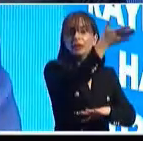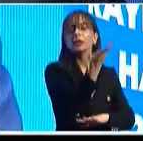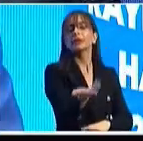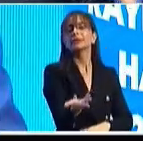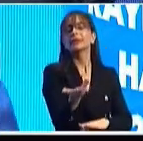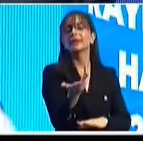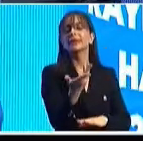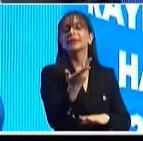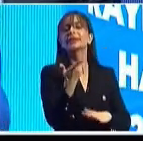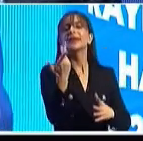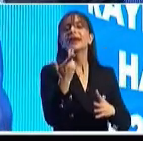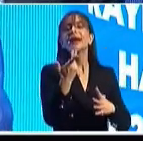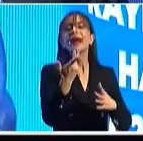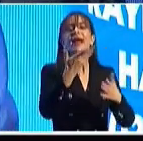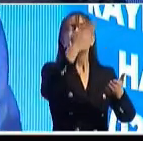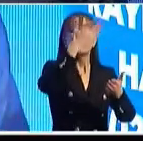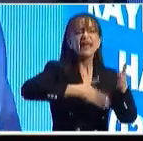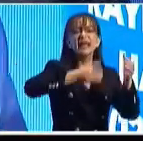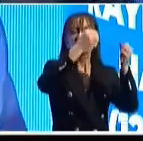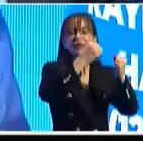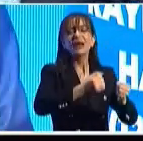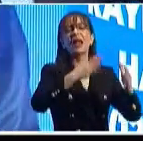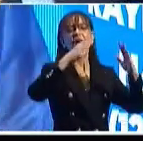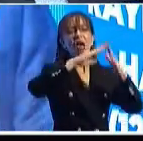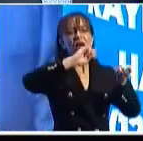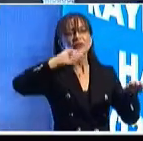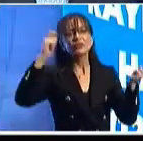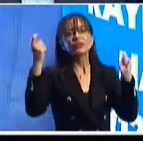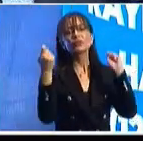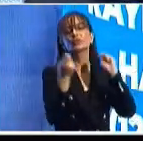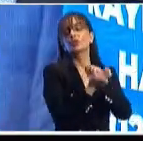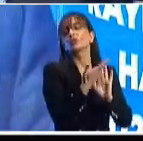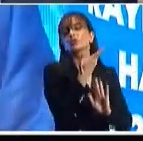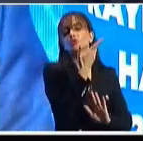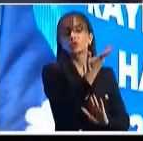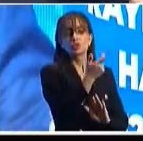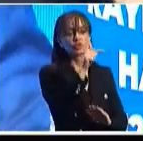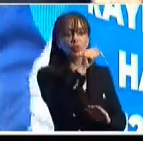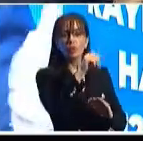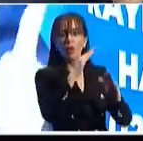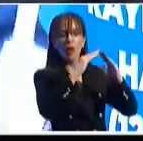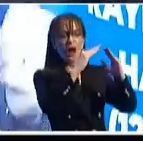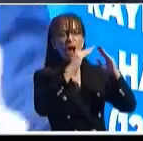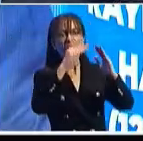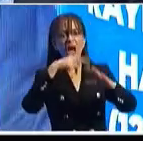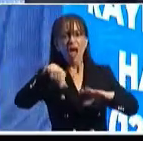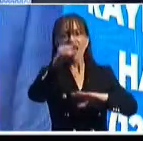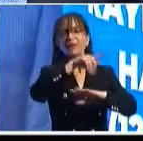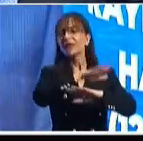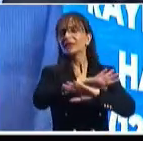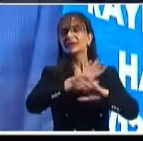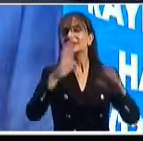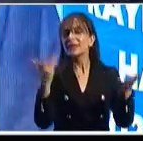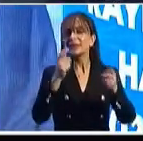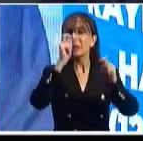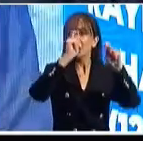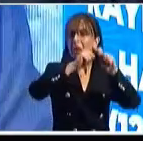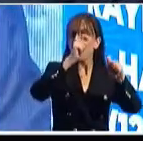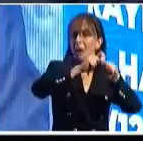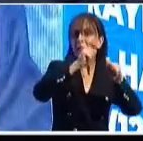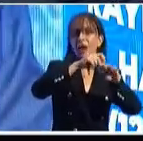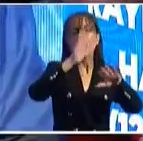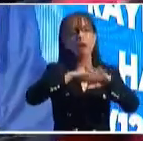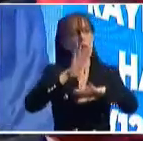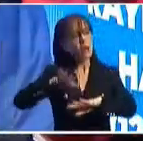o yarım kalan kentsel dönüşüm konutlarına kaynağı nasıl bulduğumuzu, o konutların nasıl bitirildiğini hepiniz